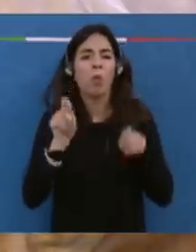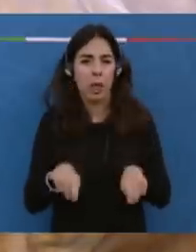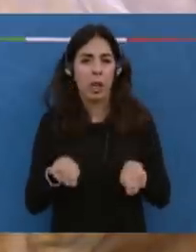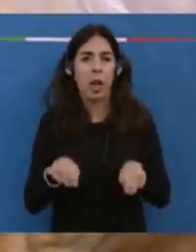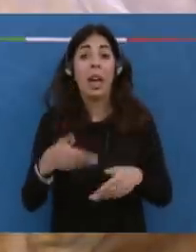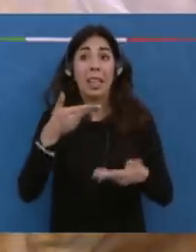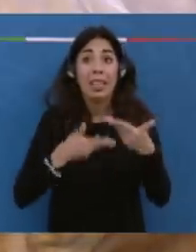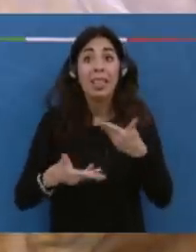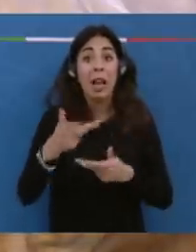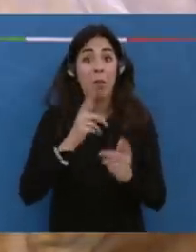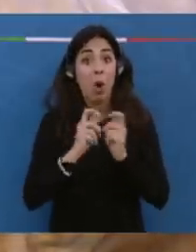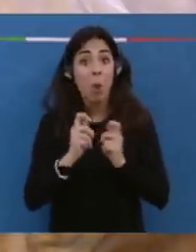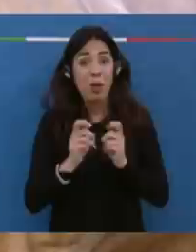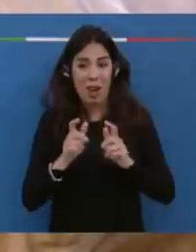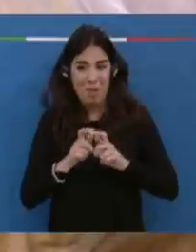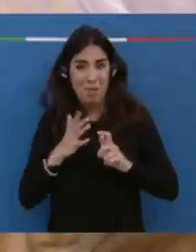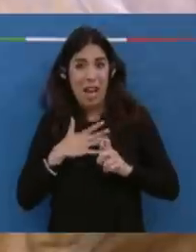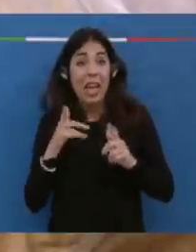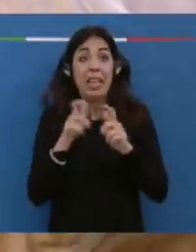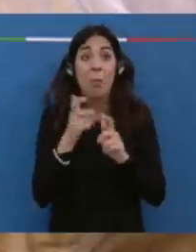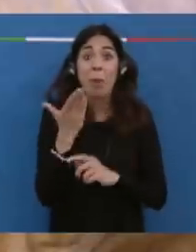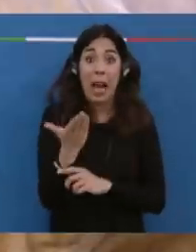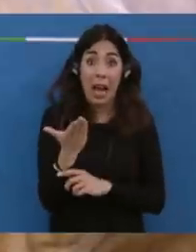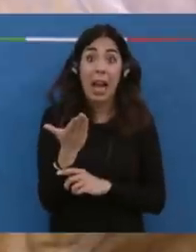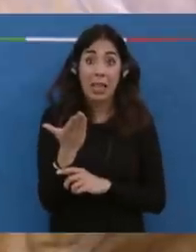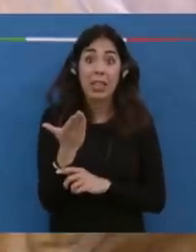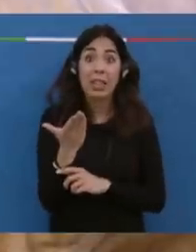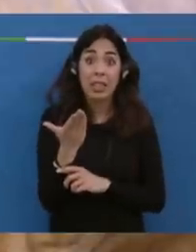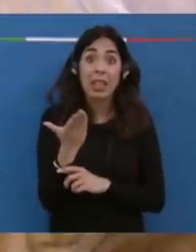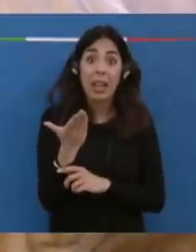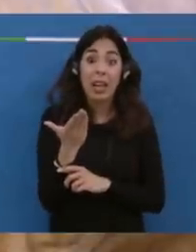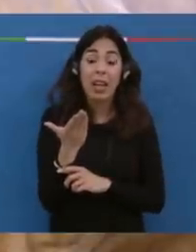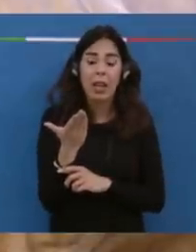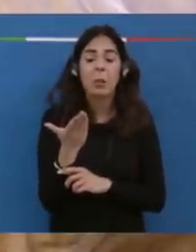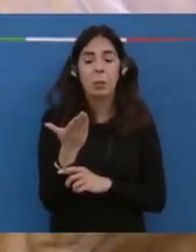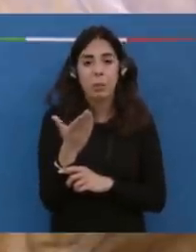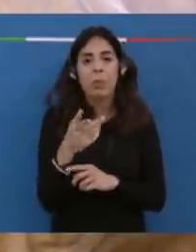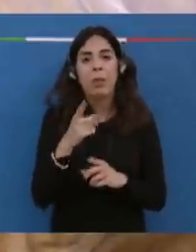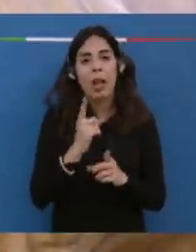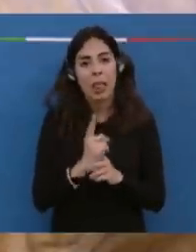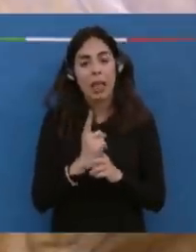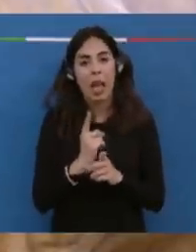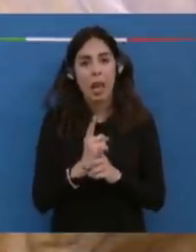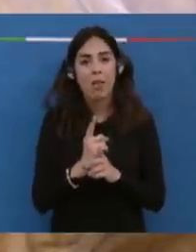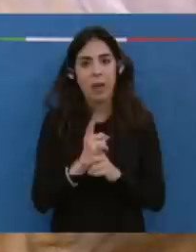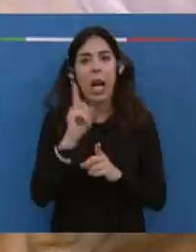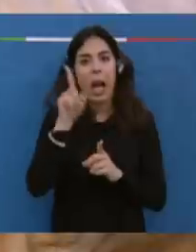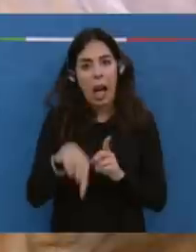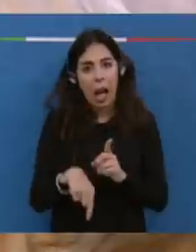commerciale tra i nostri paesi economico richiede l'apertura anche dello spazio aereo